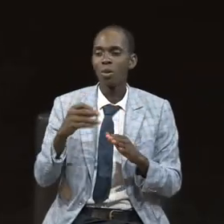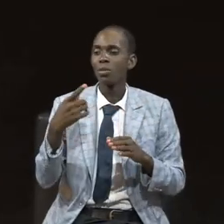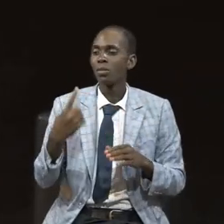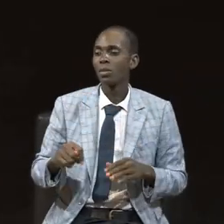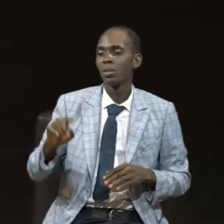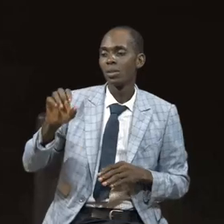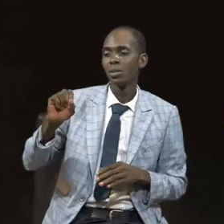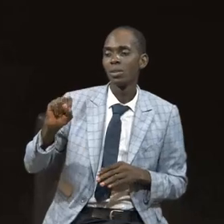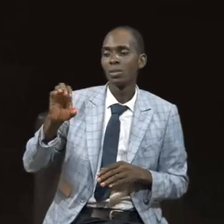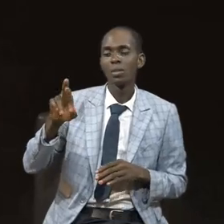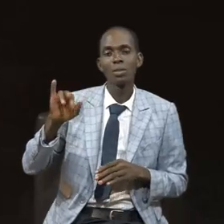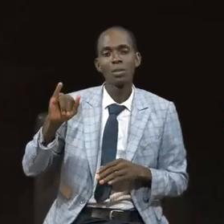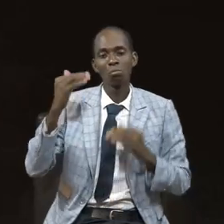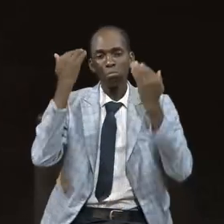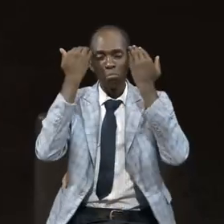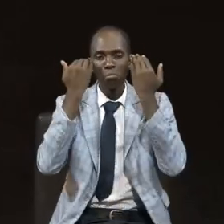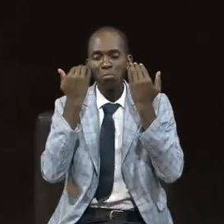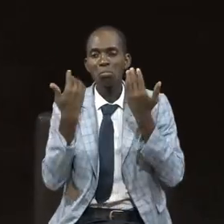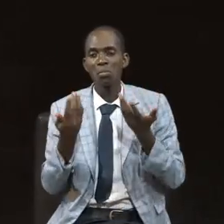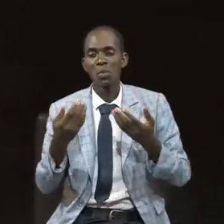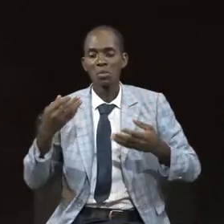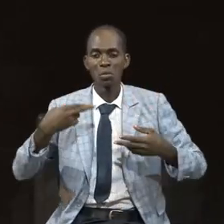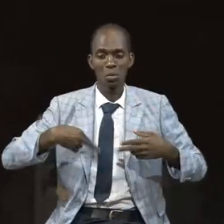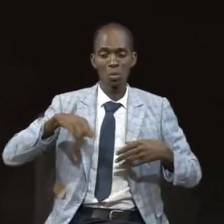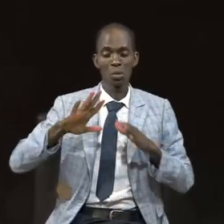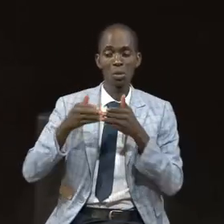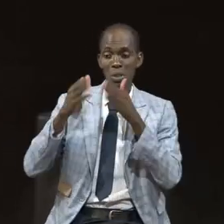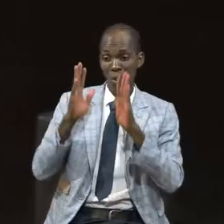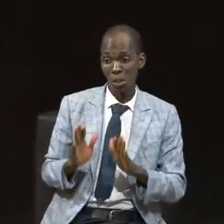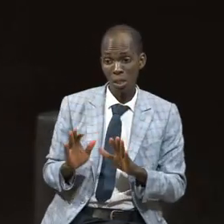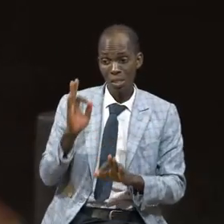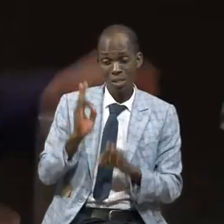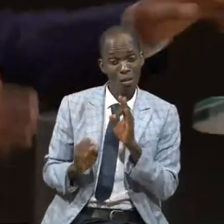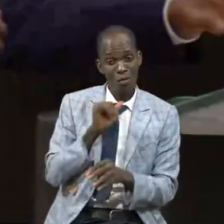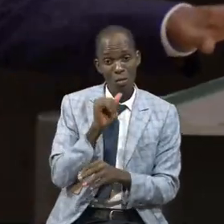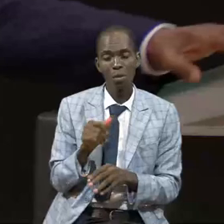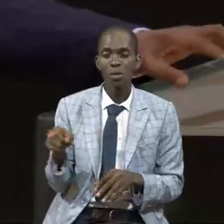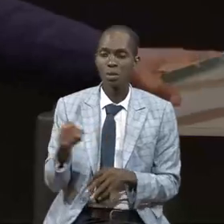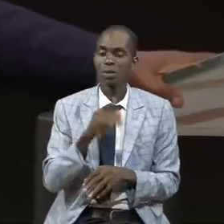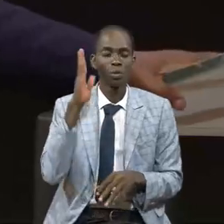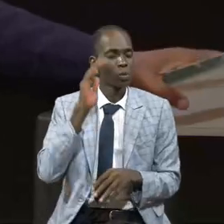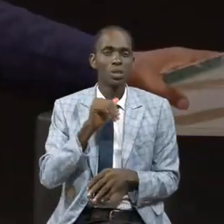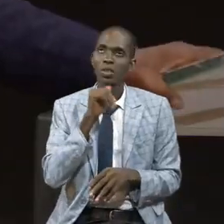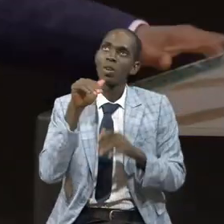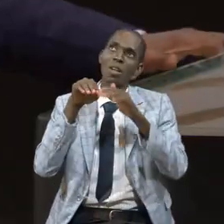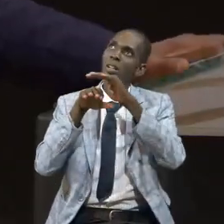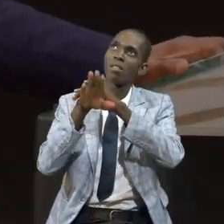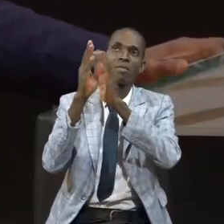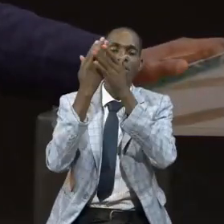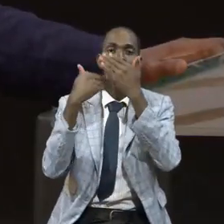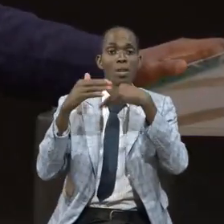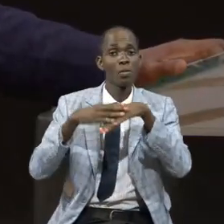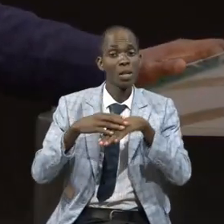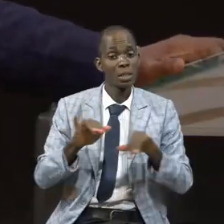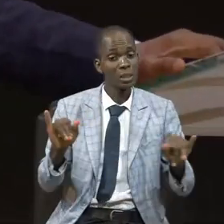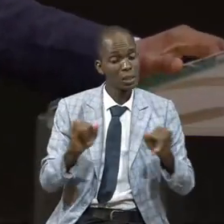n'entrerez point dans le royaume des cieux. Comme il leur avait parlé à l'époque, il